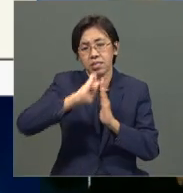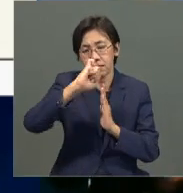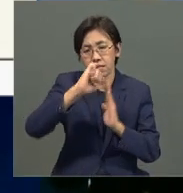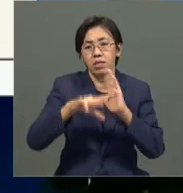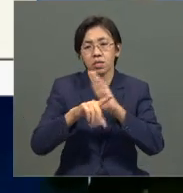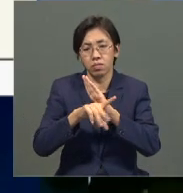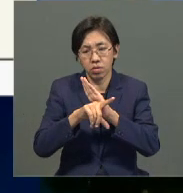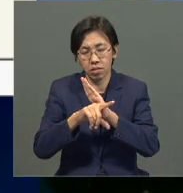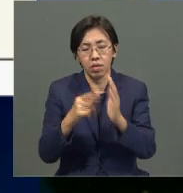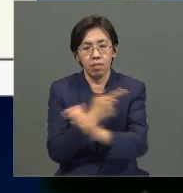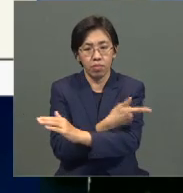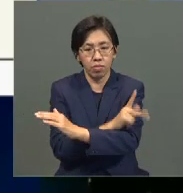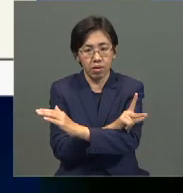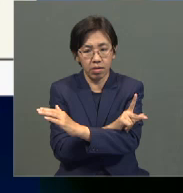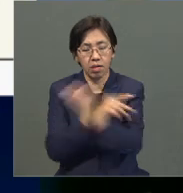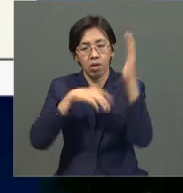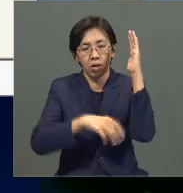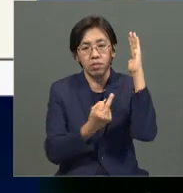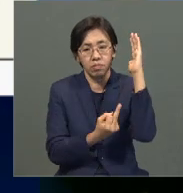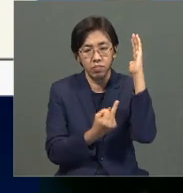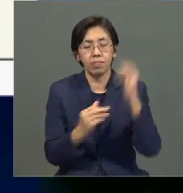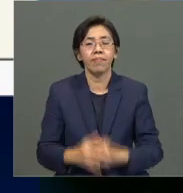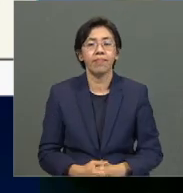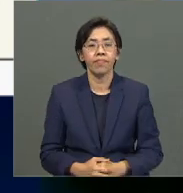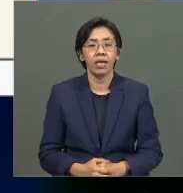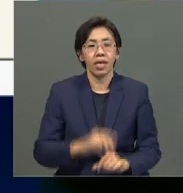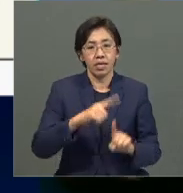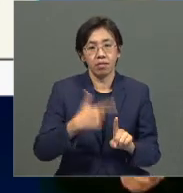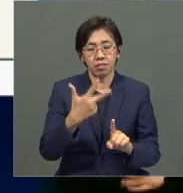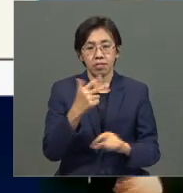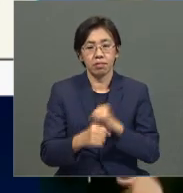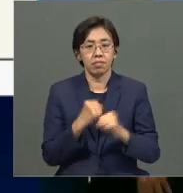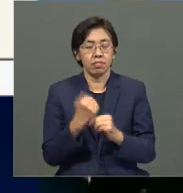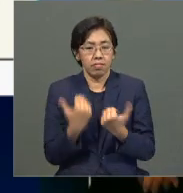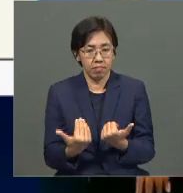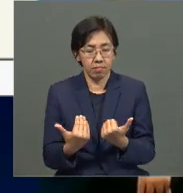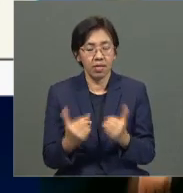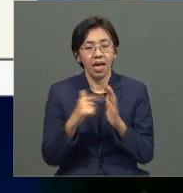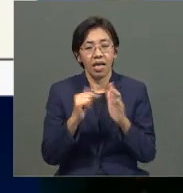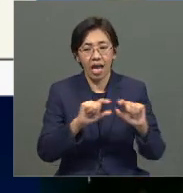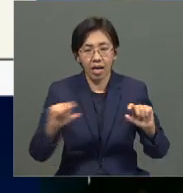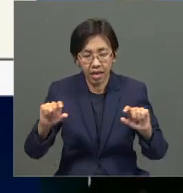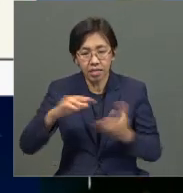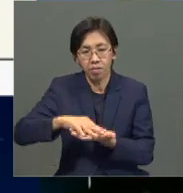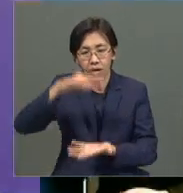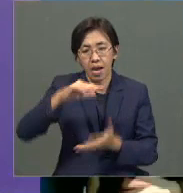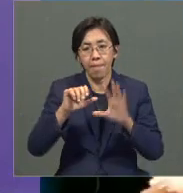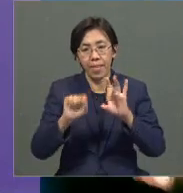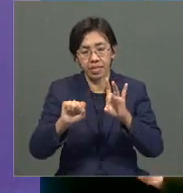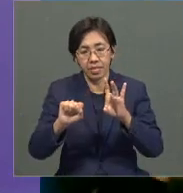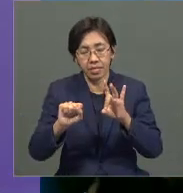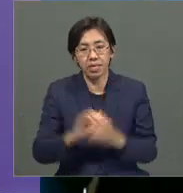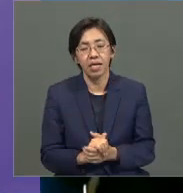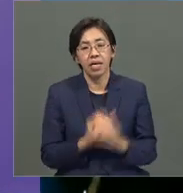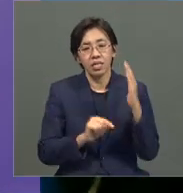บุรีภูเก็ตและเกาะสมุยขณะที่ในเดือนมีนาคมนี้นะคะมีวัคซีน 800,000 โดสจะเริ่มฉีดในอีก18